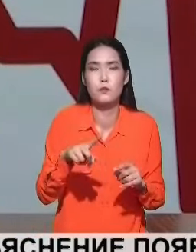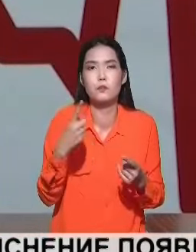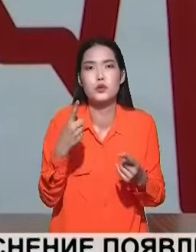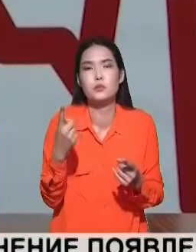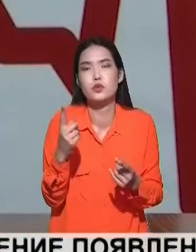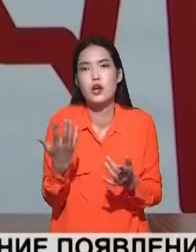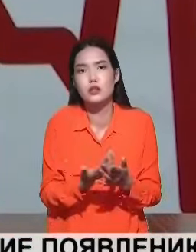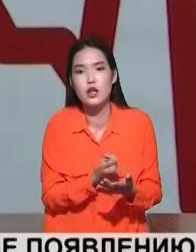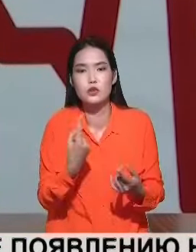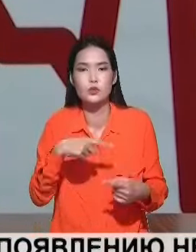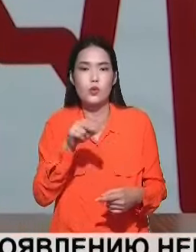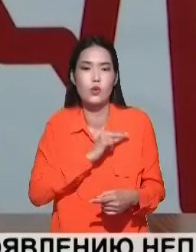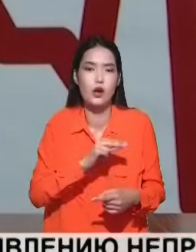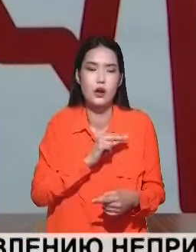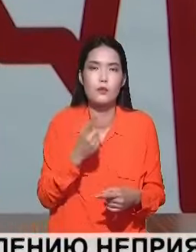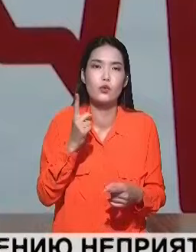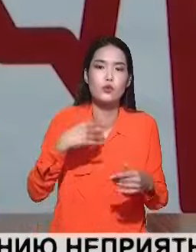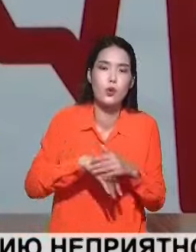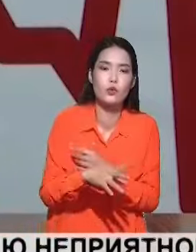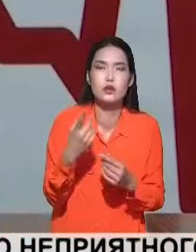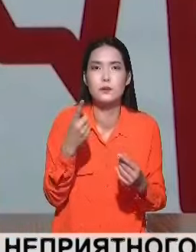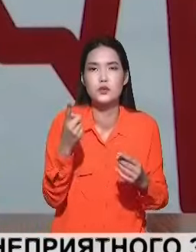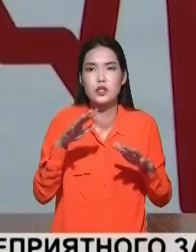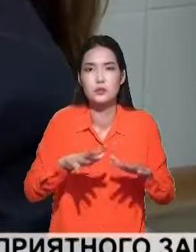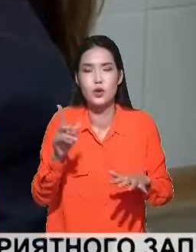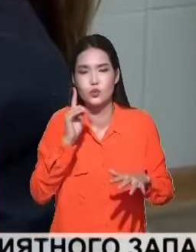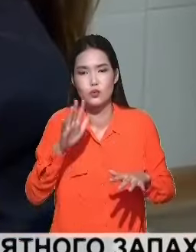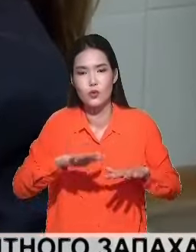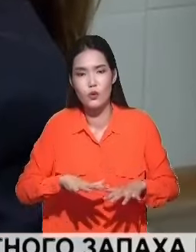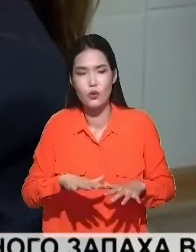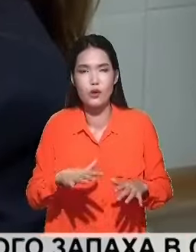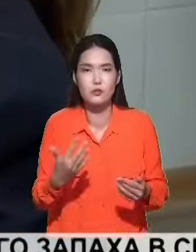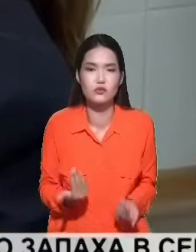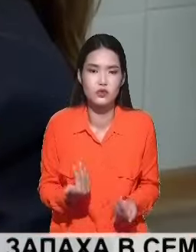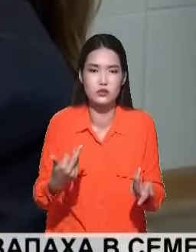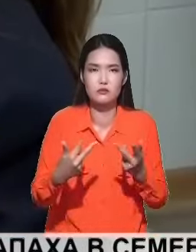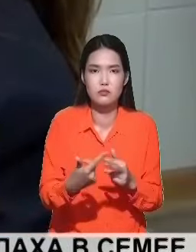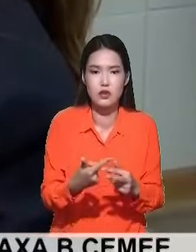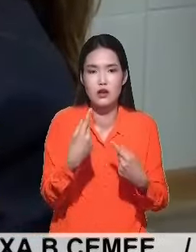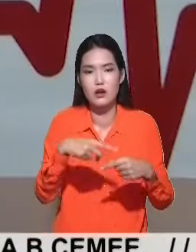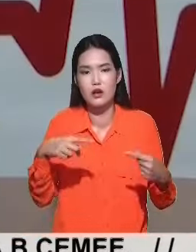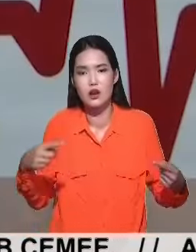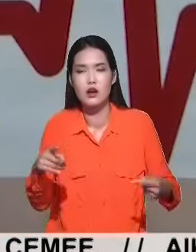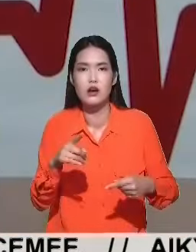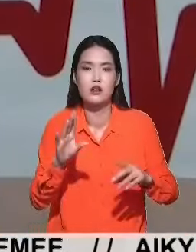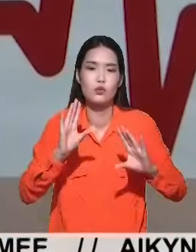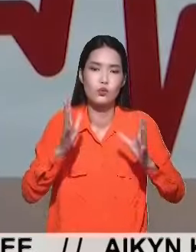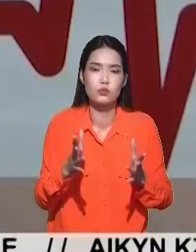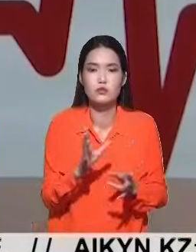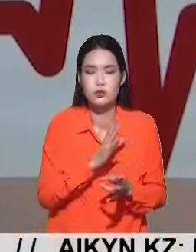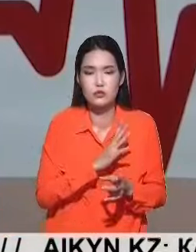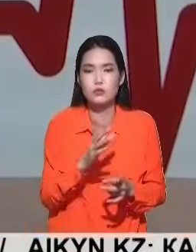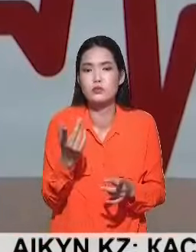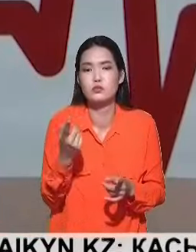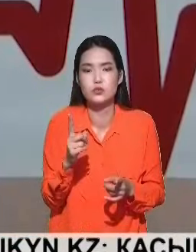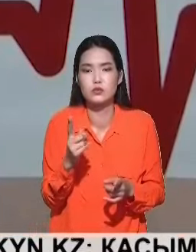кто-то увольняется, потому что замуж вышел, меняет место жительства, кто-то на учебу уезжает. Разные ситуации есть. Но в тот период ушло